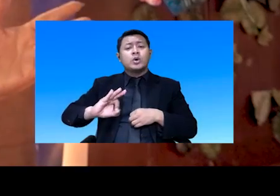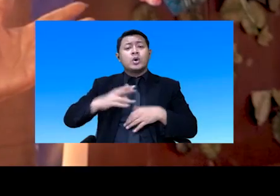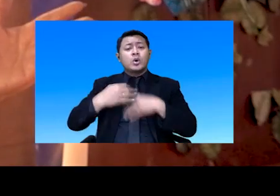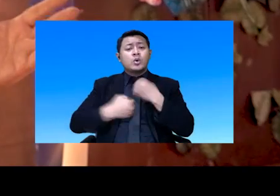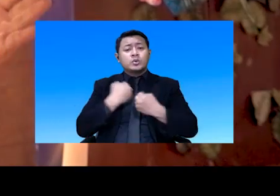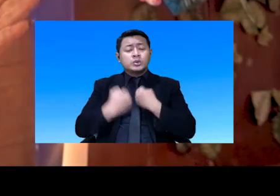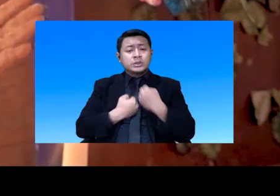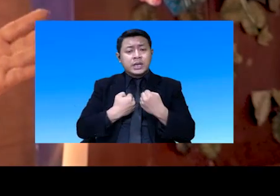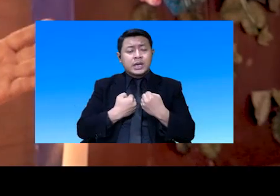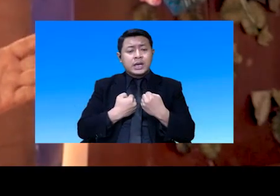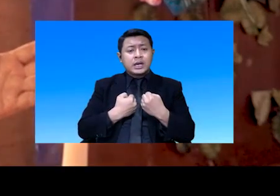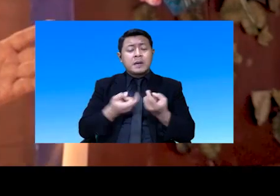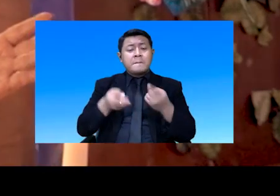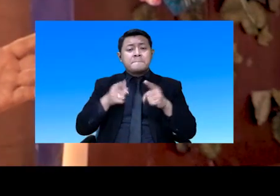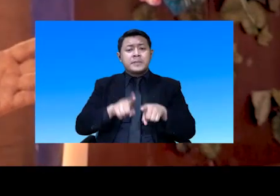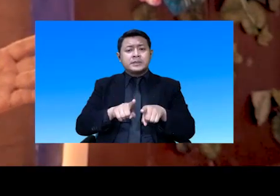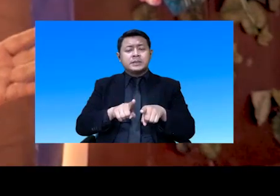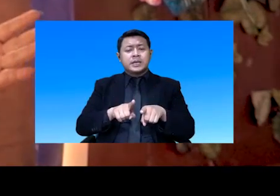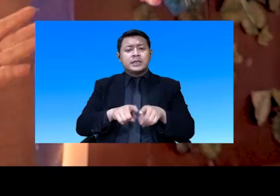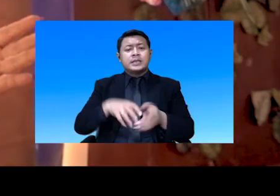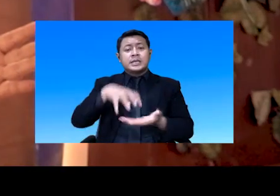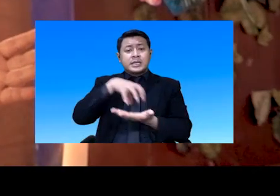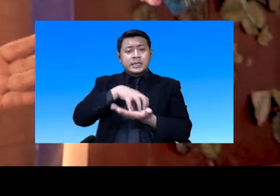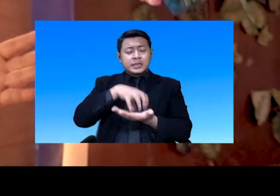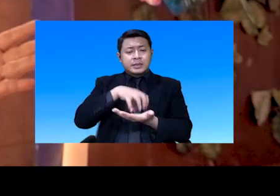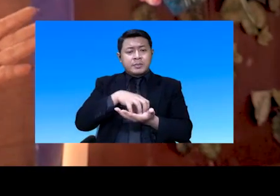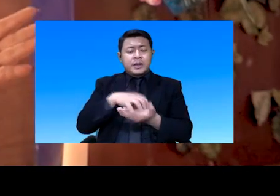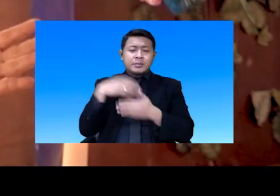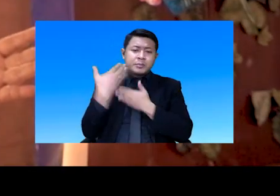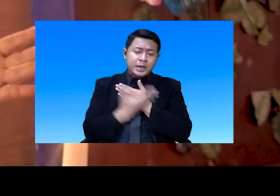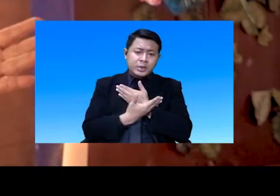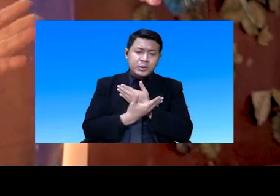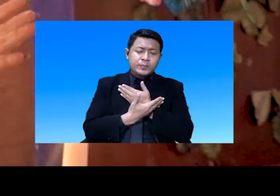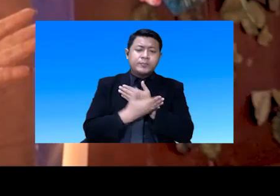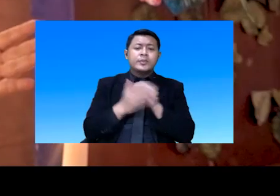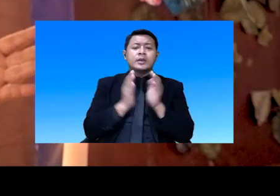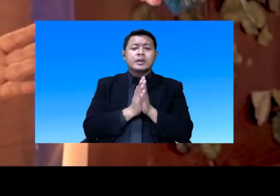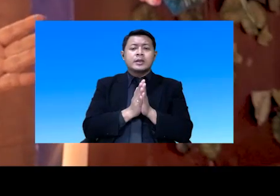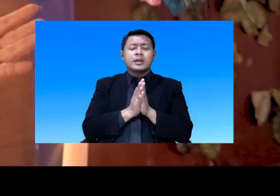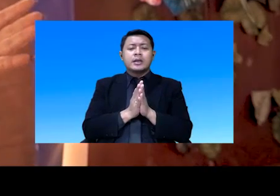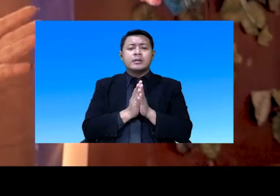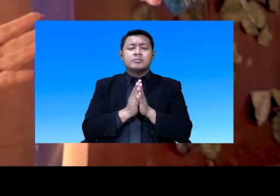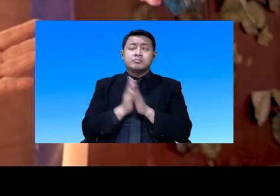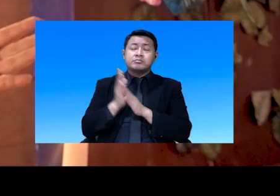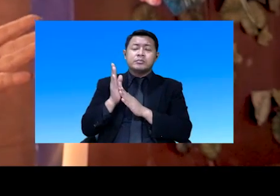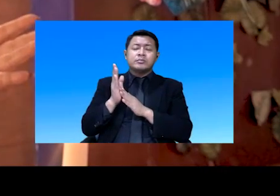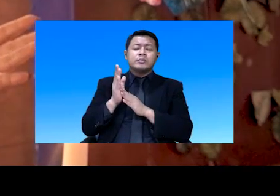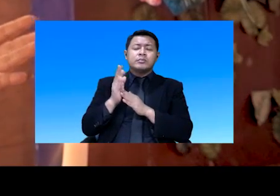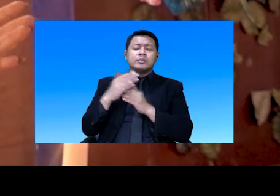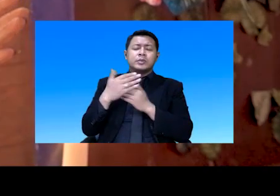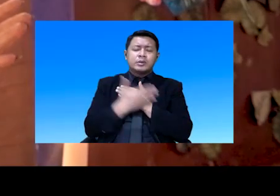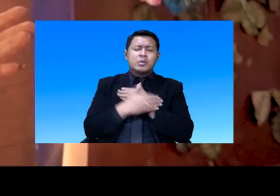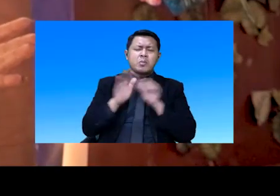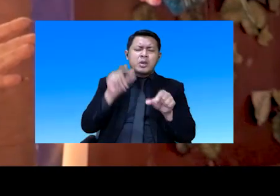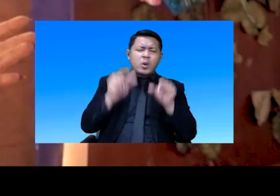itu menjadi tempat berlindung dan bernaung ratusan jiwa